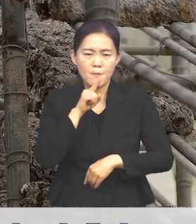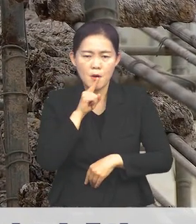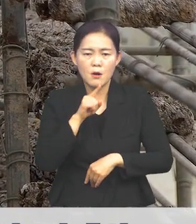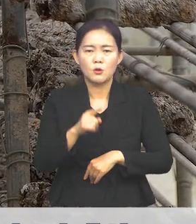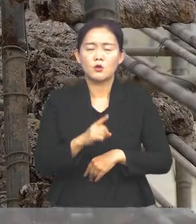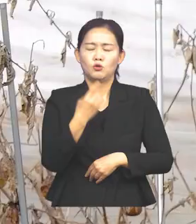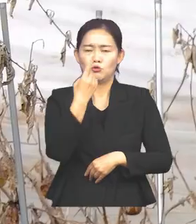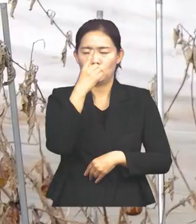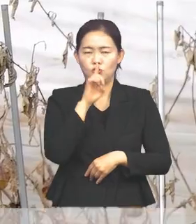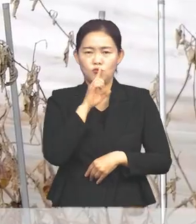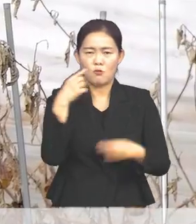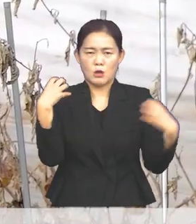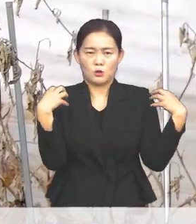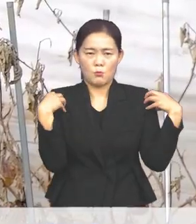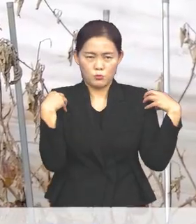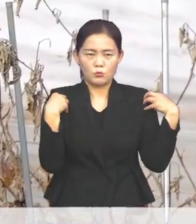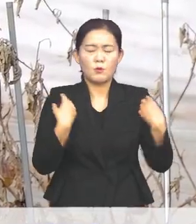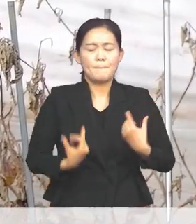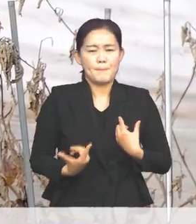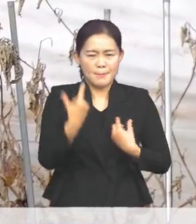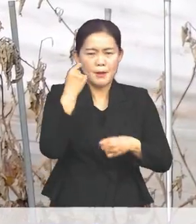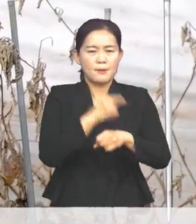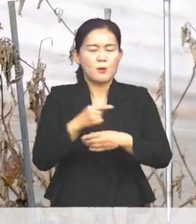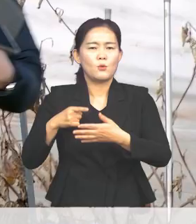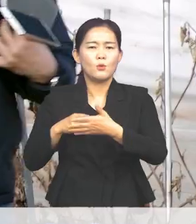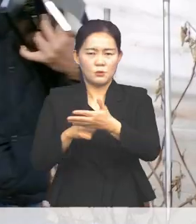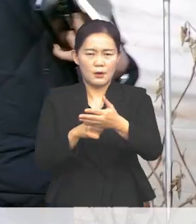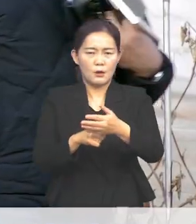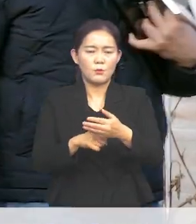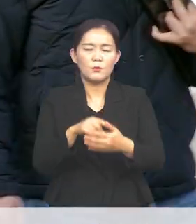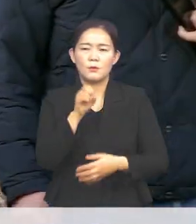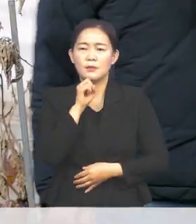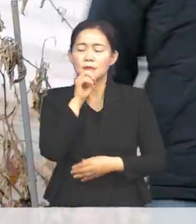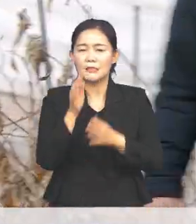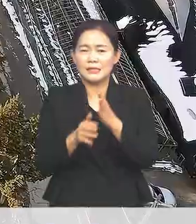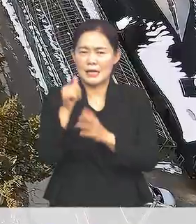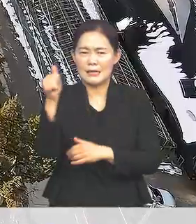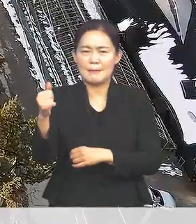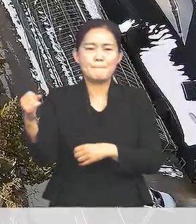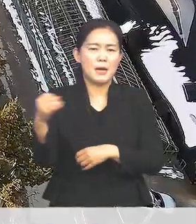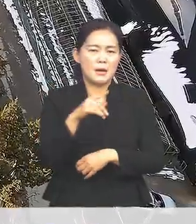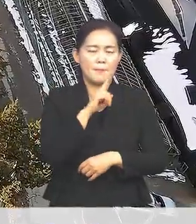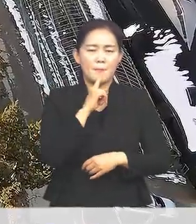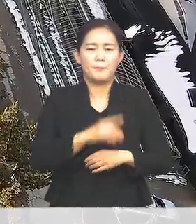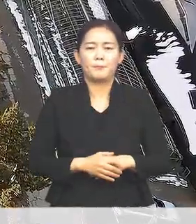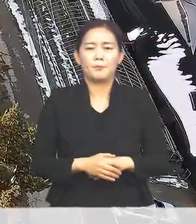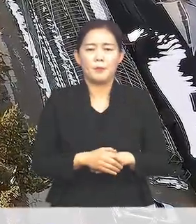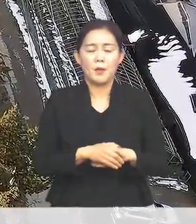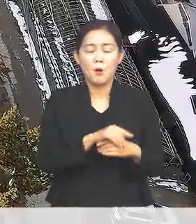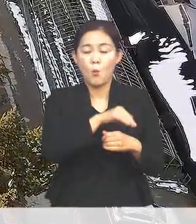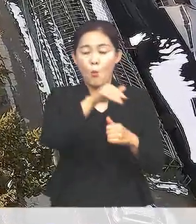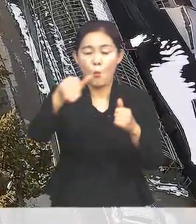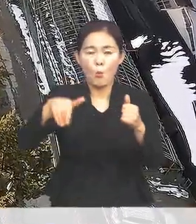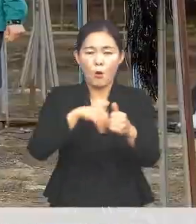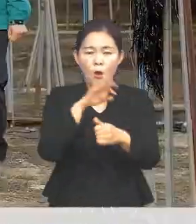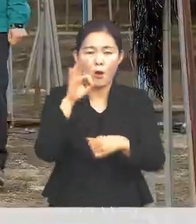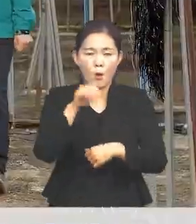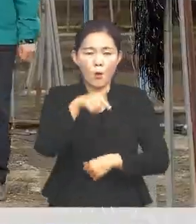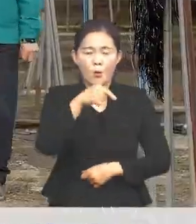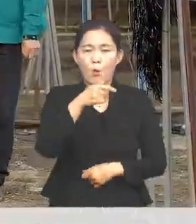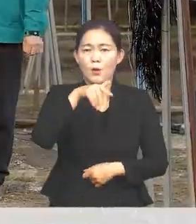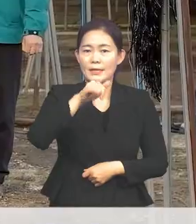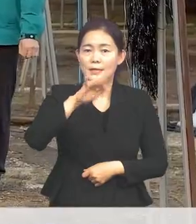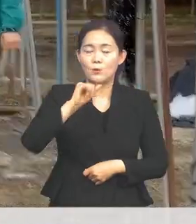예정되어 있지만 중앙정부 지원도 속히 이뤄질 수 있도록 계속 요청하겠다고 밝혔습니다. 이 시장은 피해 현장을 살펴본 후